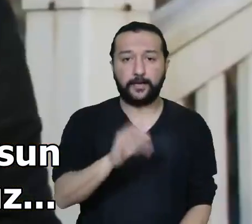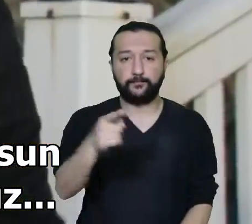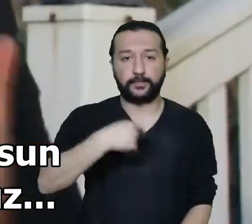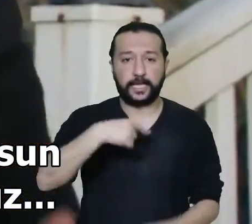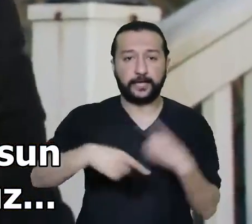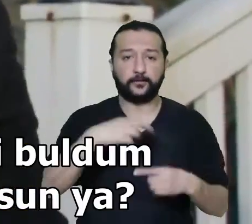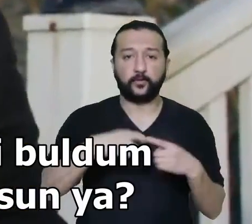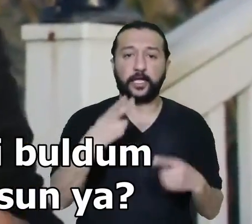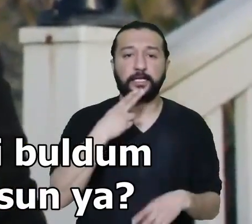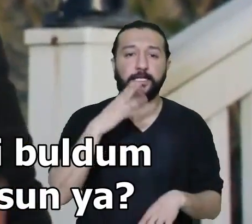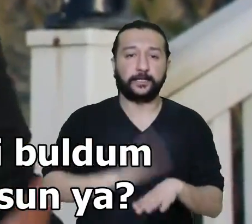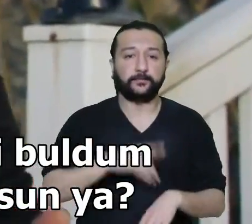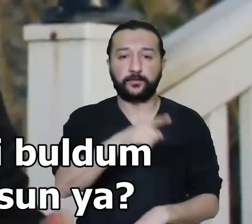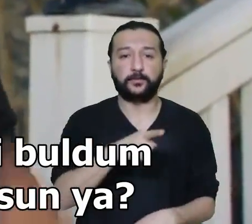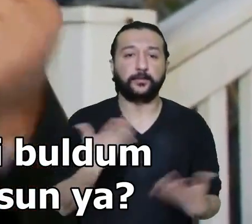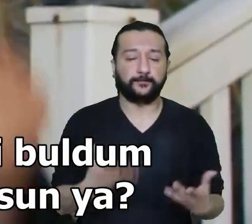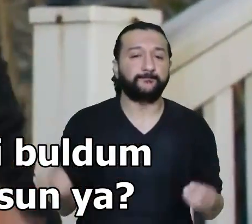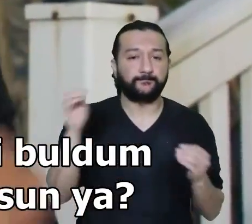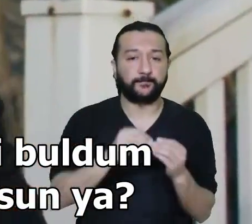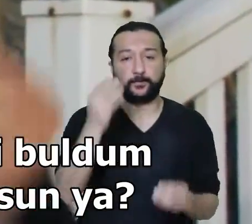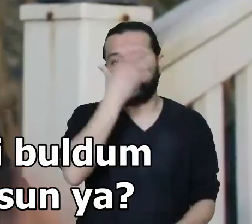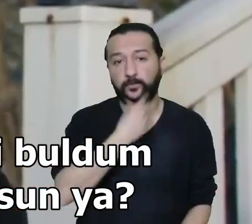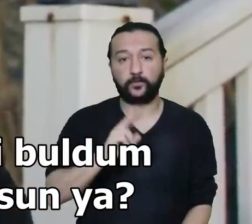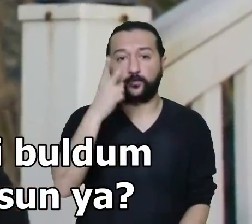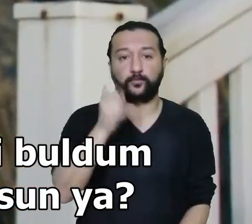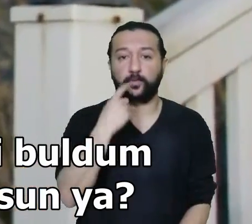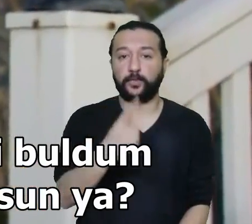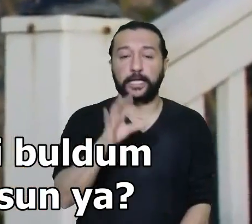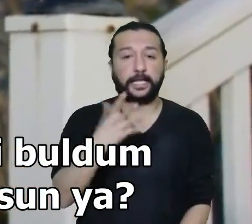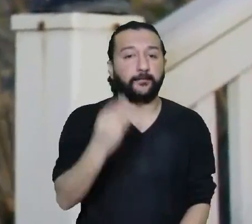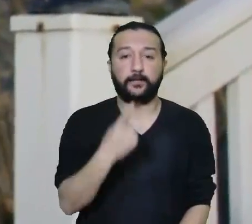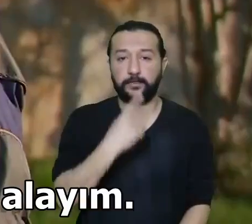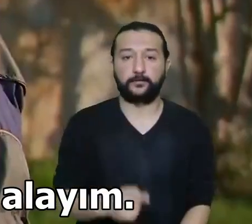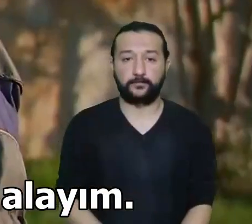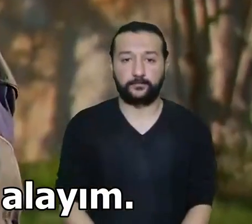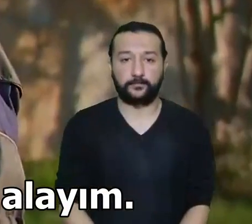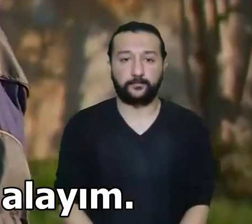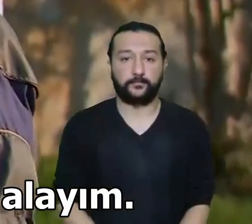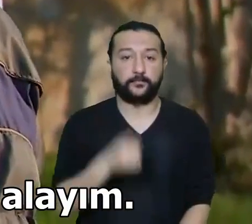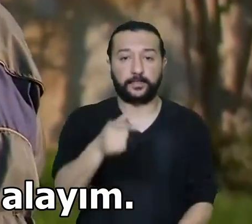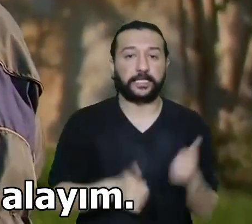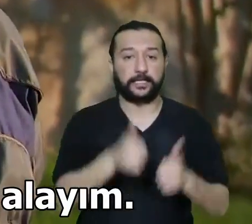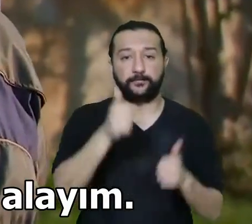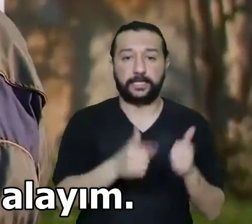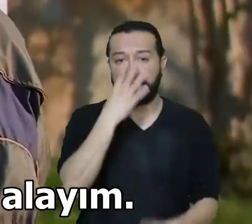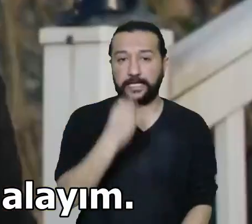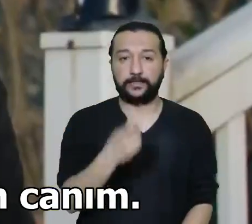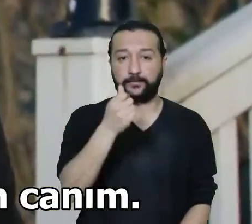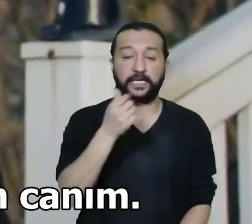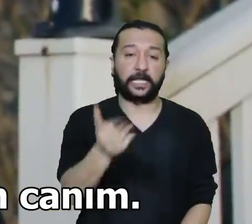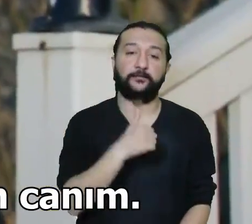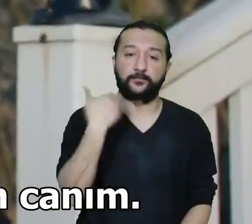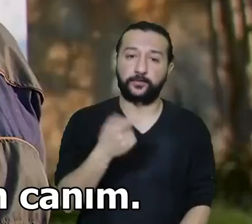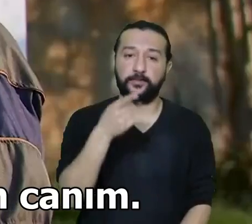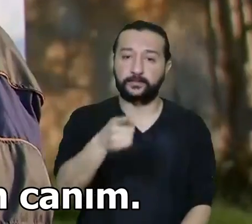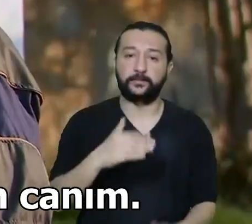beni arıyorsun, Rüyam Hanım'a yapacağımız tuzlu olmayan ve güzel sürprizi buldum diyorsun, hem de ne vardı diyorsun ya? Şu yarışmadaki ödülün parasını alayım,